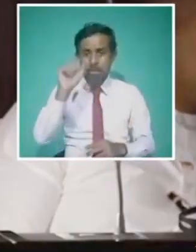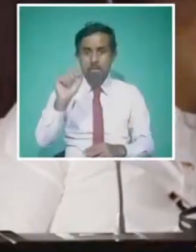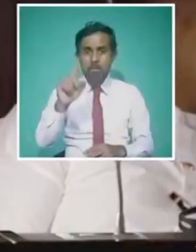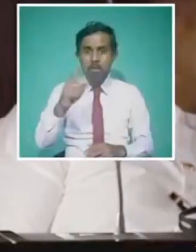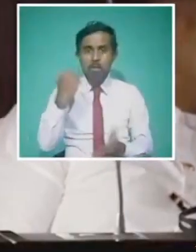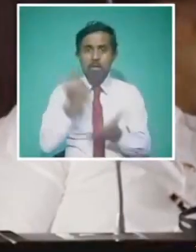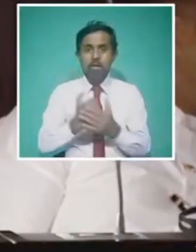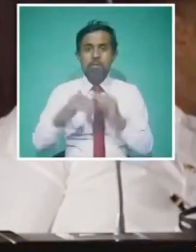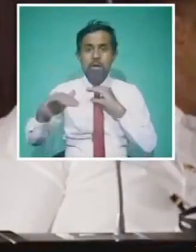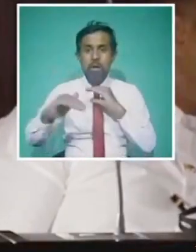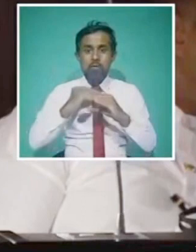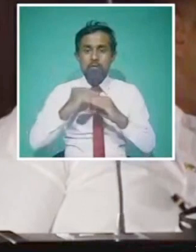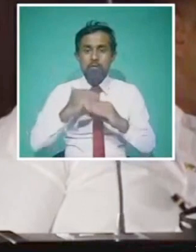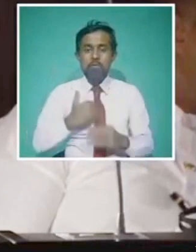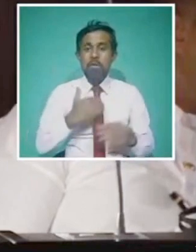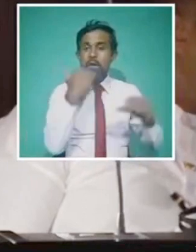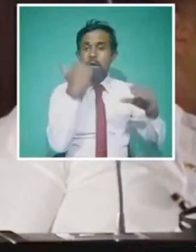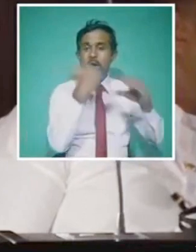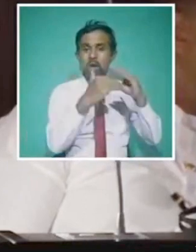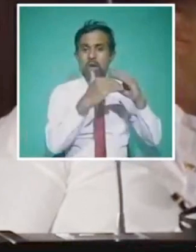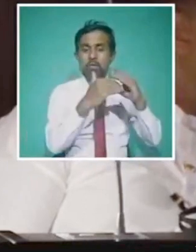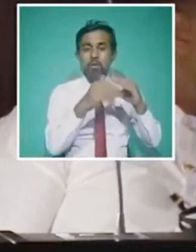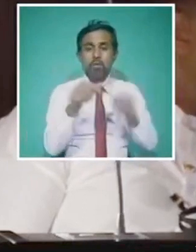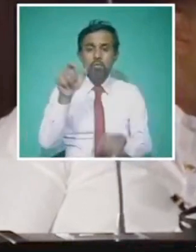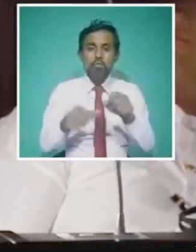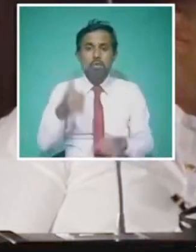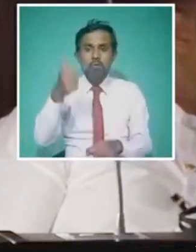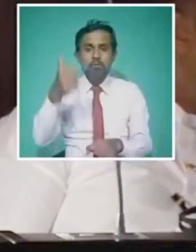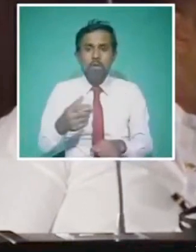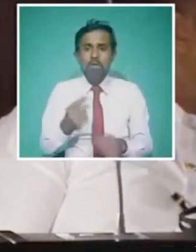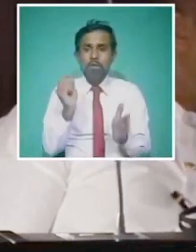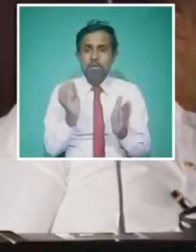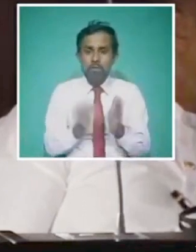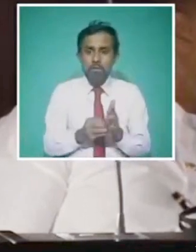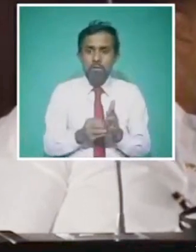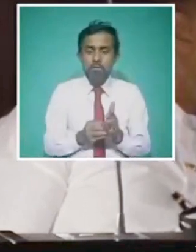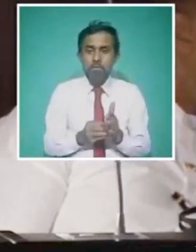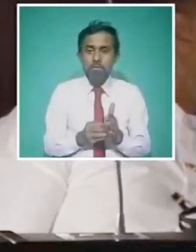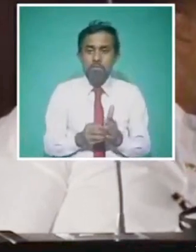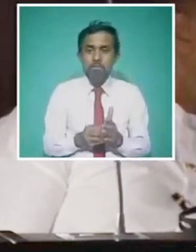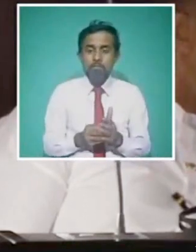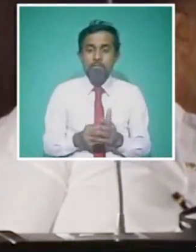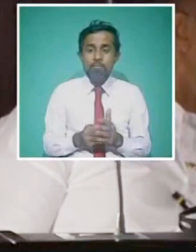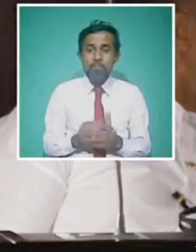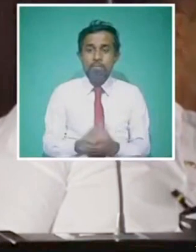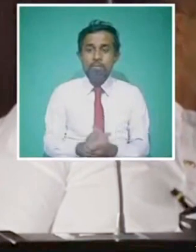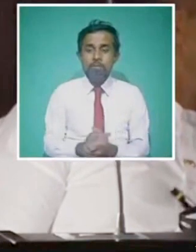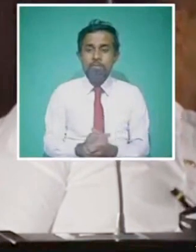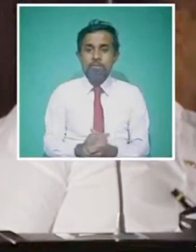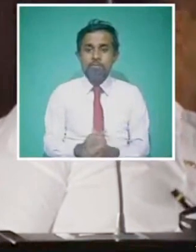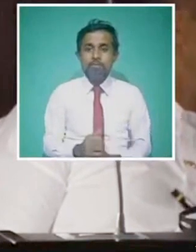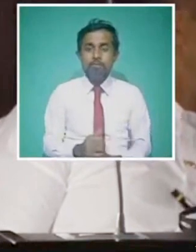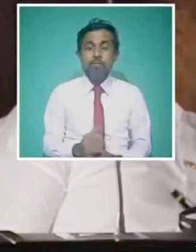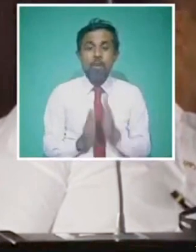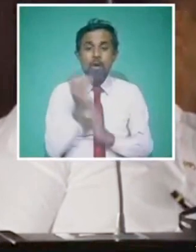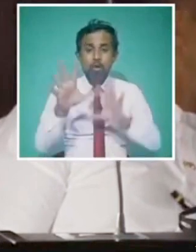1 වෙනිදා ලිපියක් එවනවා. මම යවපු ලිපිය ගැන එතුමන්ලා වැදගත් දෙයක් ඒකේ කියලා තියෙනවා. ඒකේ කියලා තියෙනවා right to information act එක